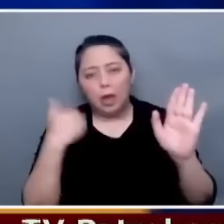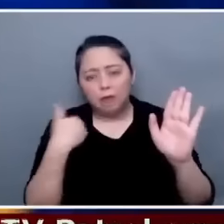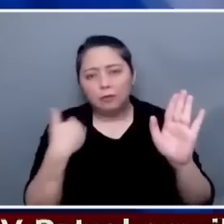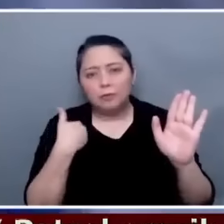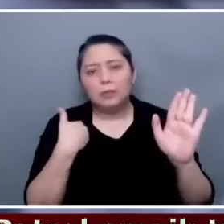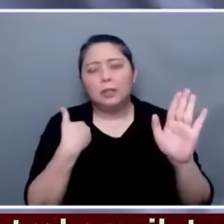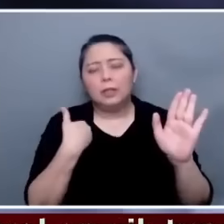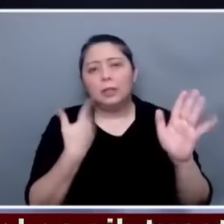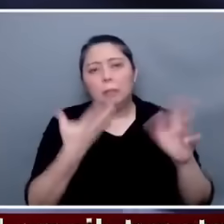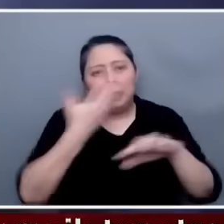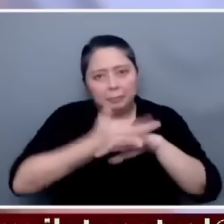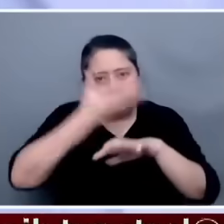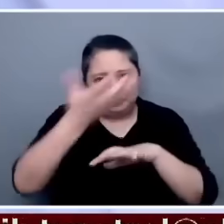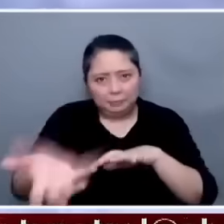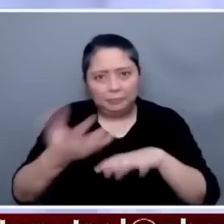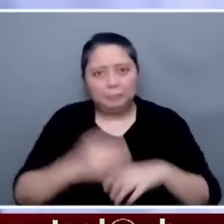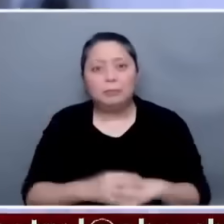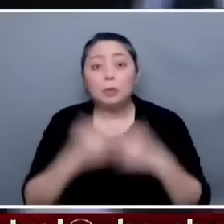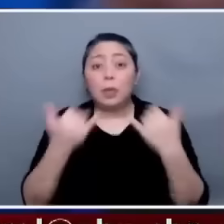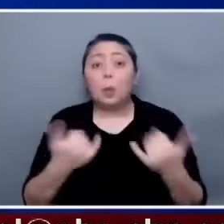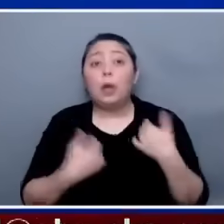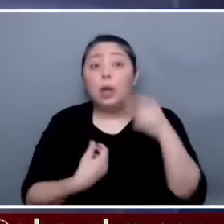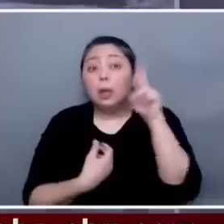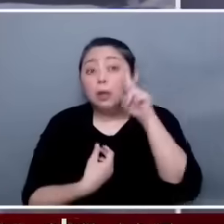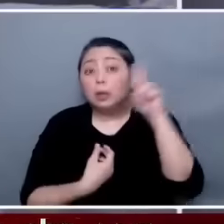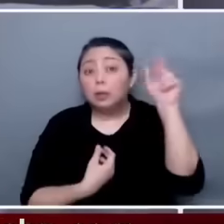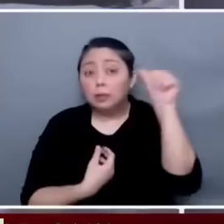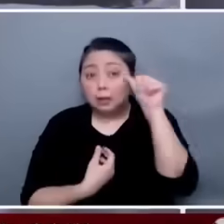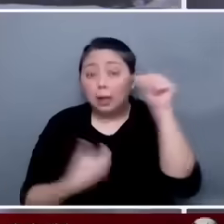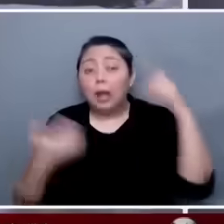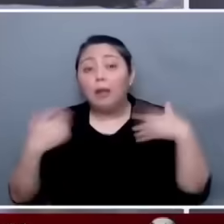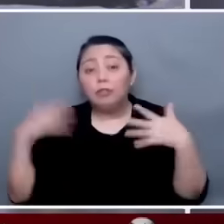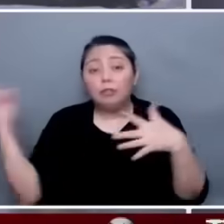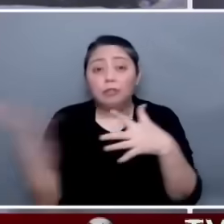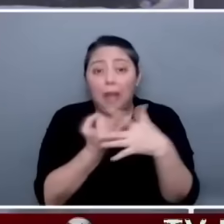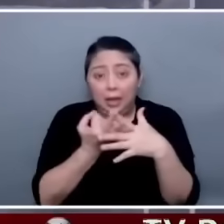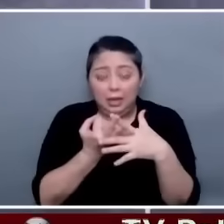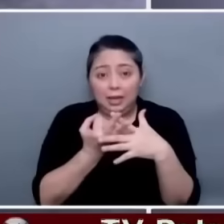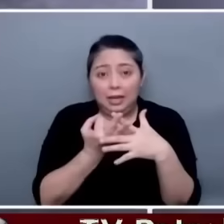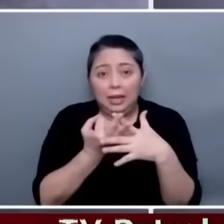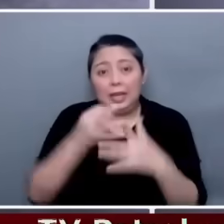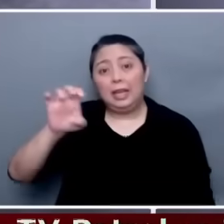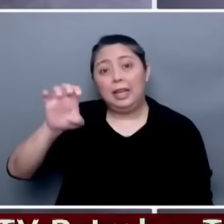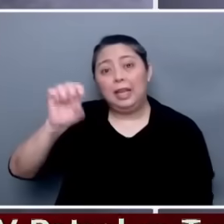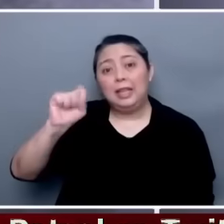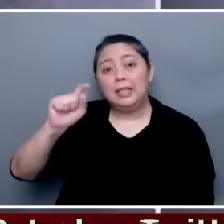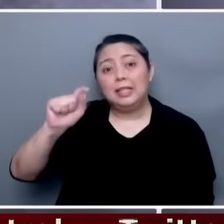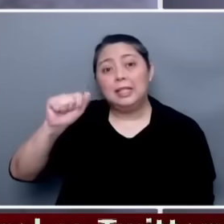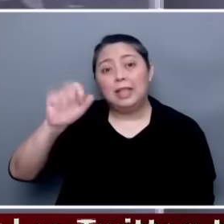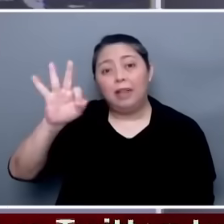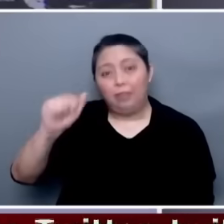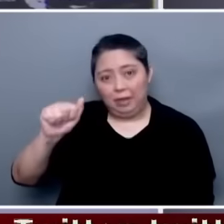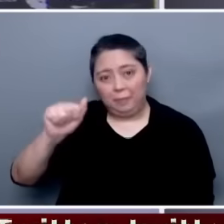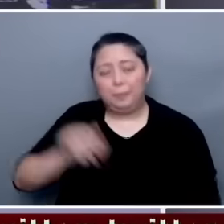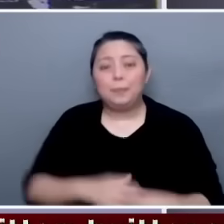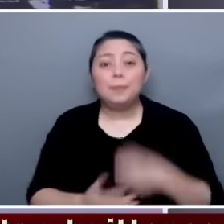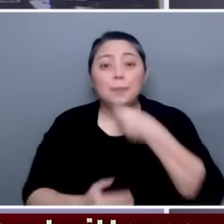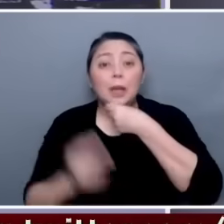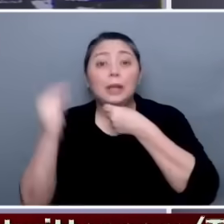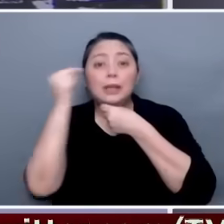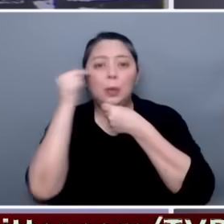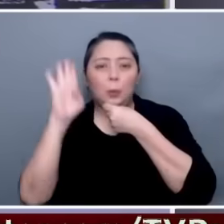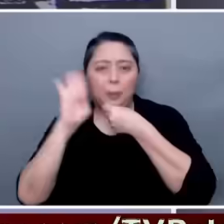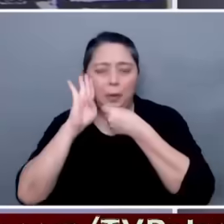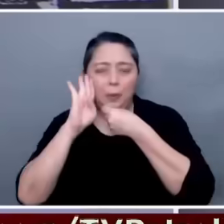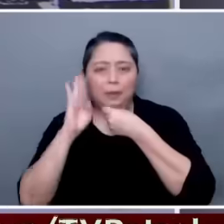estafa ang inireklamo laban kay Ulysses habang patuloy ang investigasyon sa mga construction project. Nico Bawa, ABS-CBN